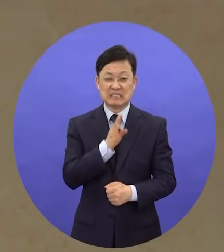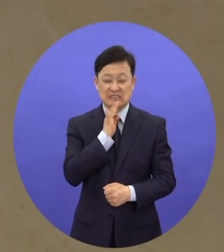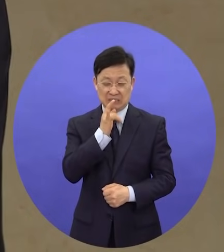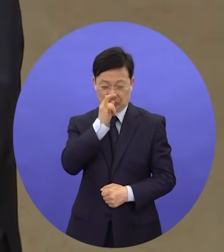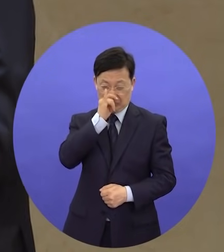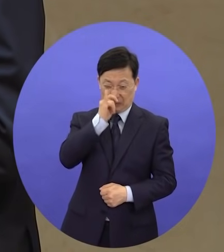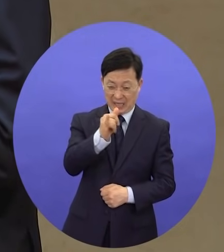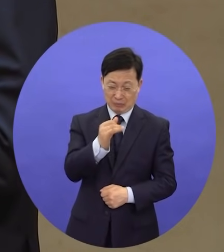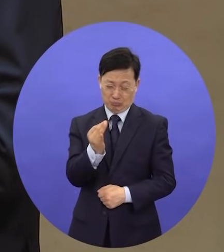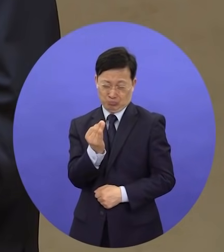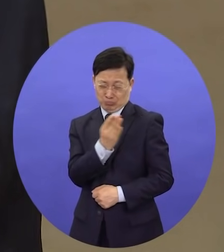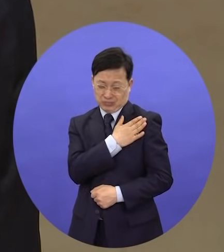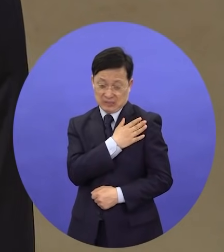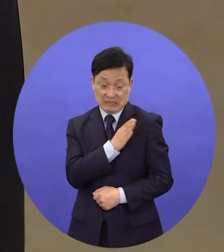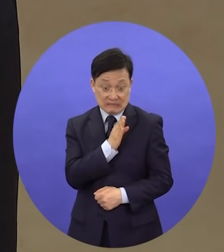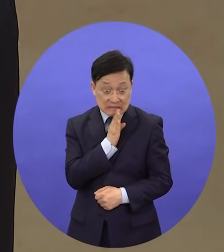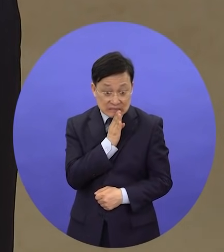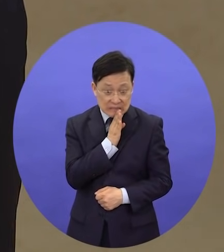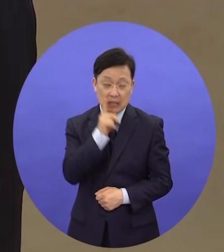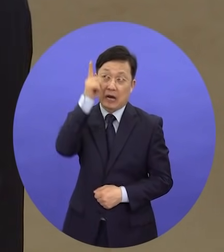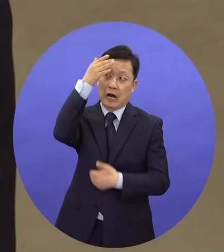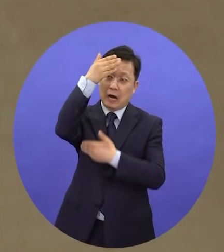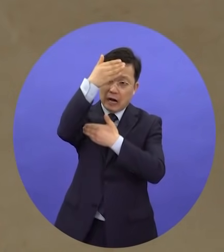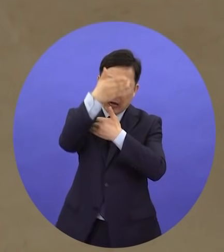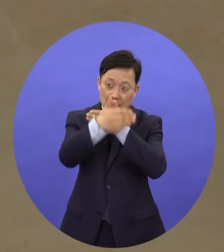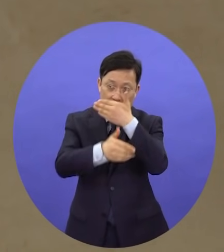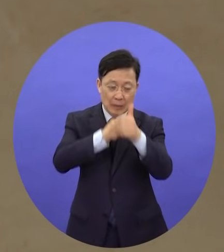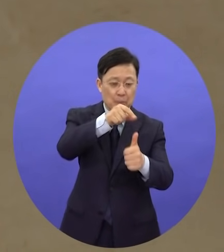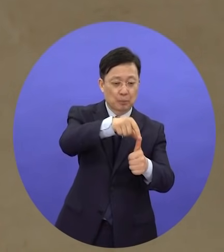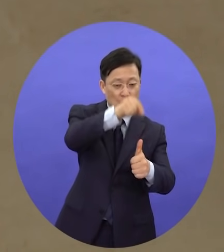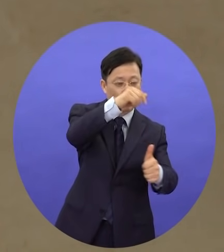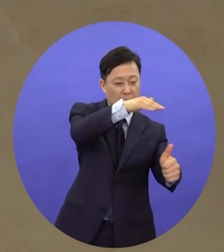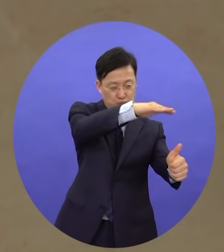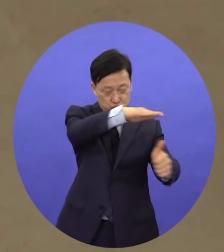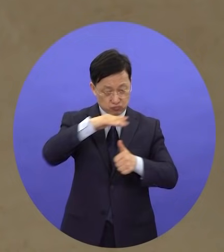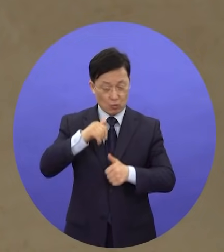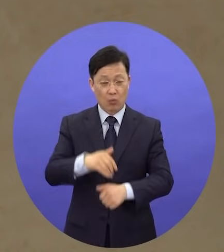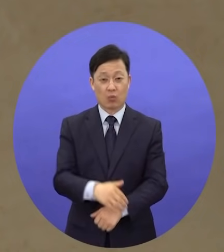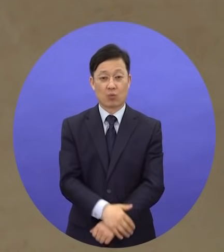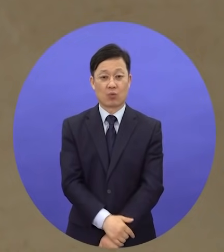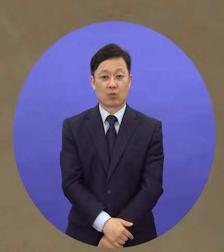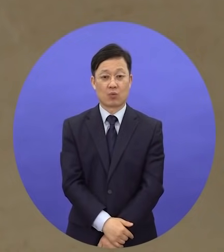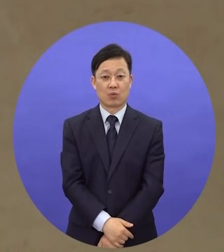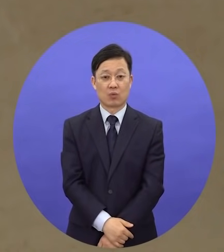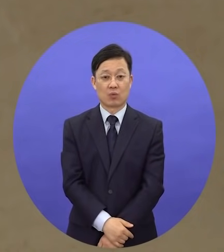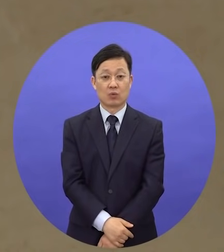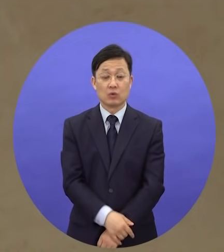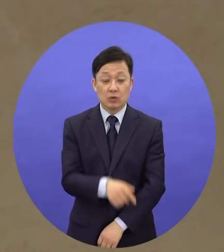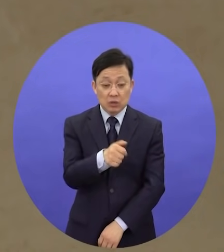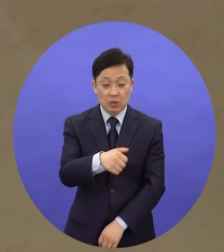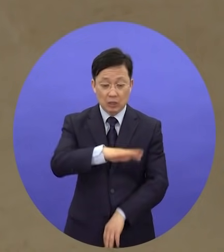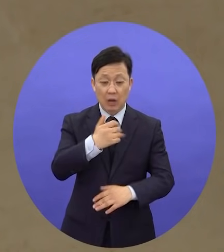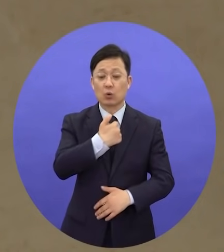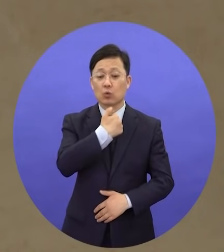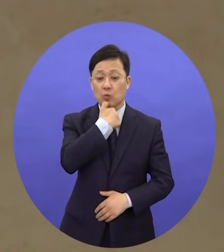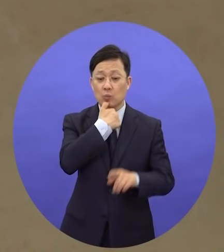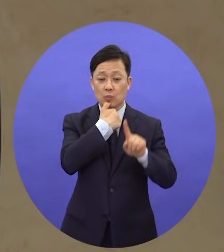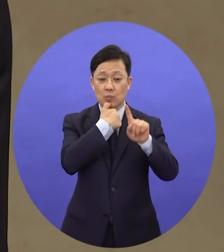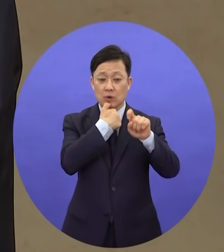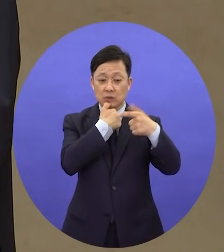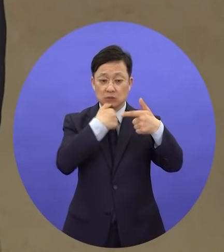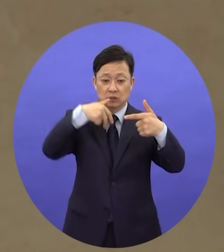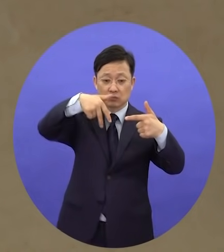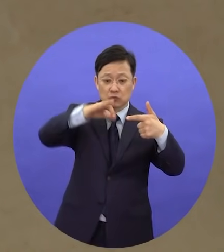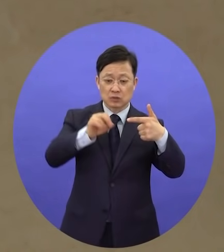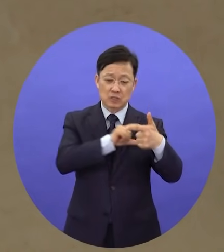이렇게 세우고 있어요. Like according to our terminology, like Romans 16, God really raised these heads of the conglomerates. 이 사람들이 로마 16 사람들입니다.